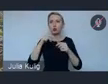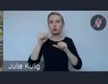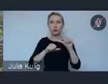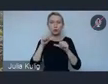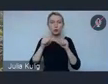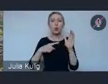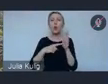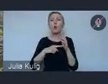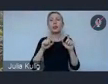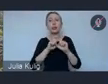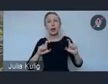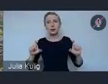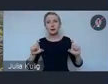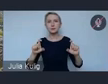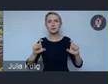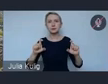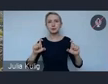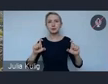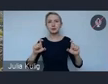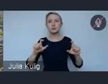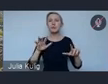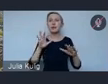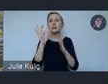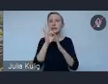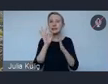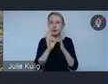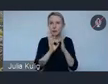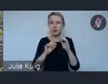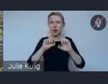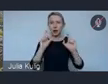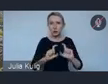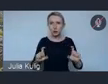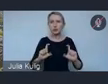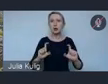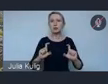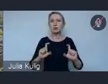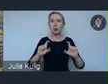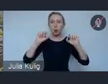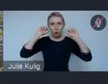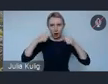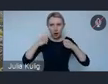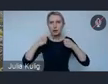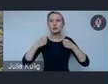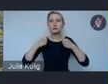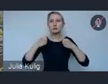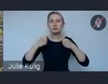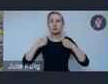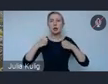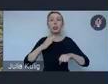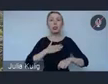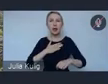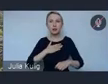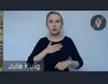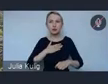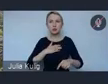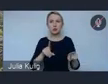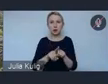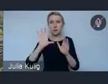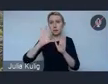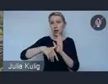tamtej pory systematycznie ciągle z uporem Z uporem naszym jako jako miasta